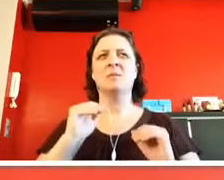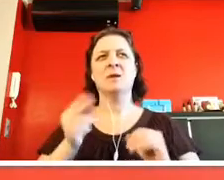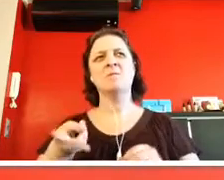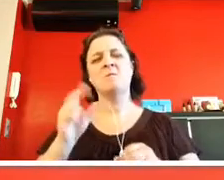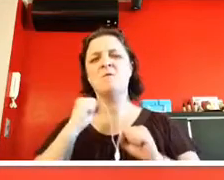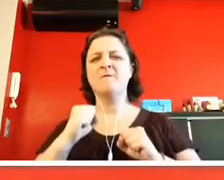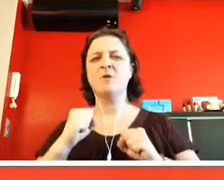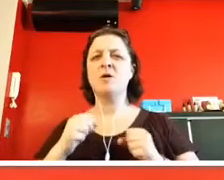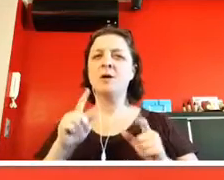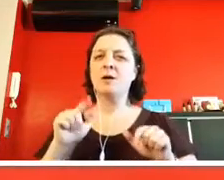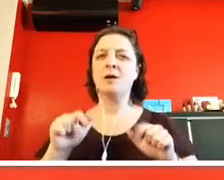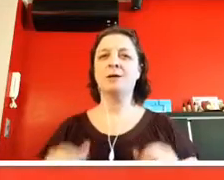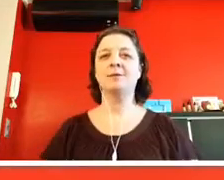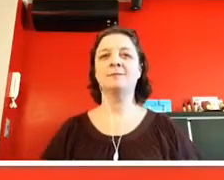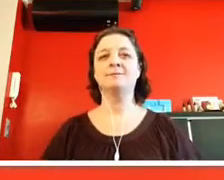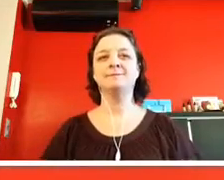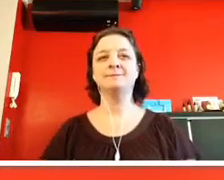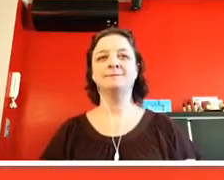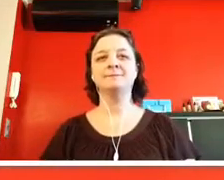Le hit est quand même un peu plus fort là.